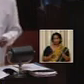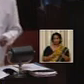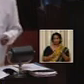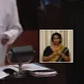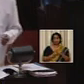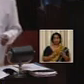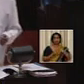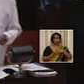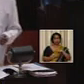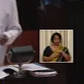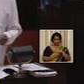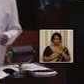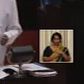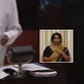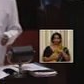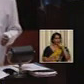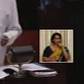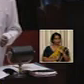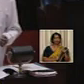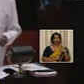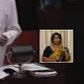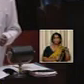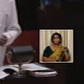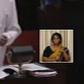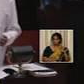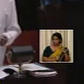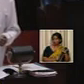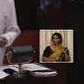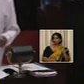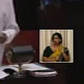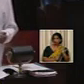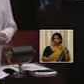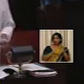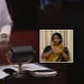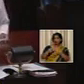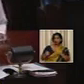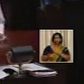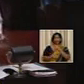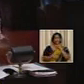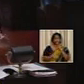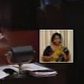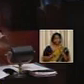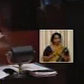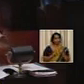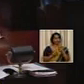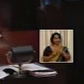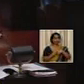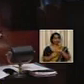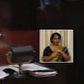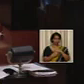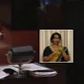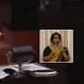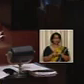කියන වචනය ඒක ඇත්තටම මම පාවිච්චි කරේ මේ රටේ ගොවි ජනතාව හඳුන්වන්නේ පෝර අසූචිපූර්ව